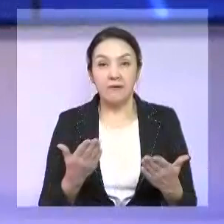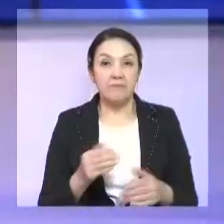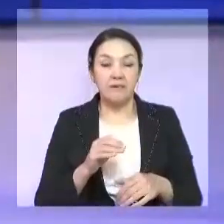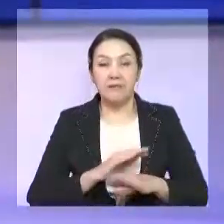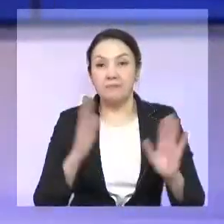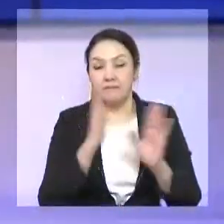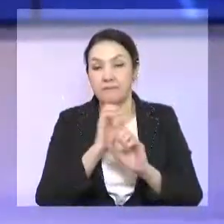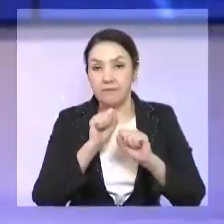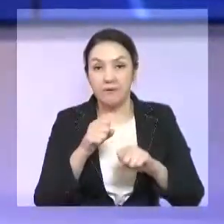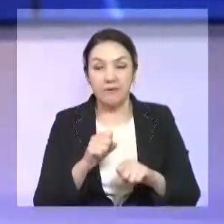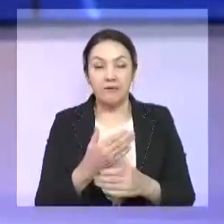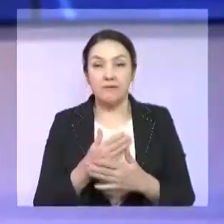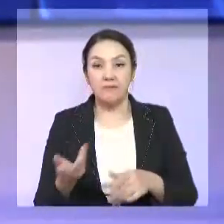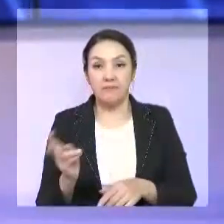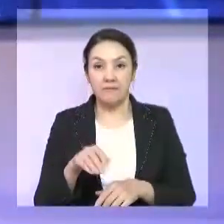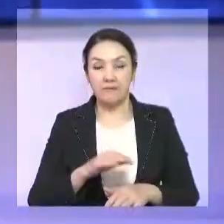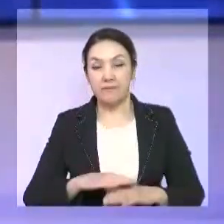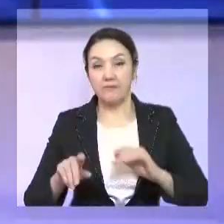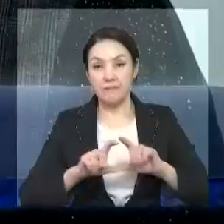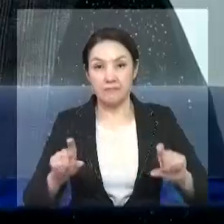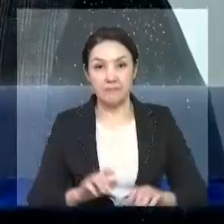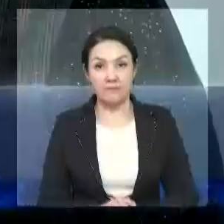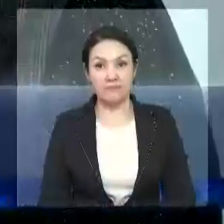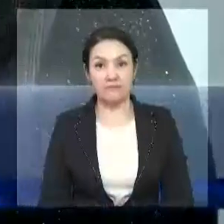температуре отменяются занятия в школе.